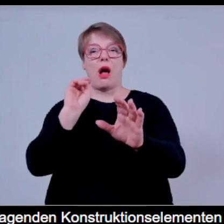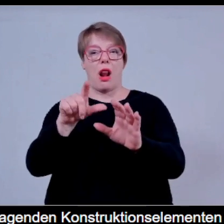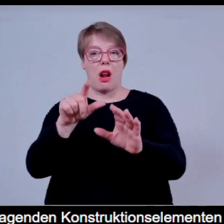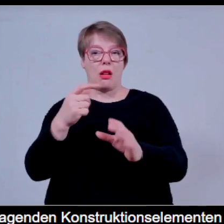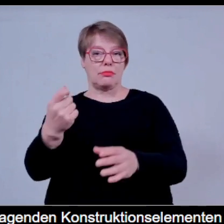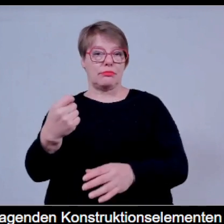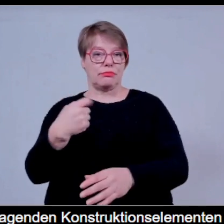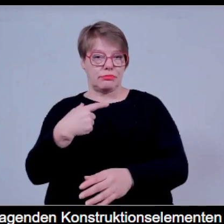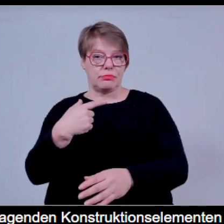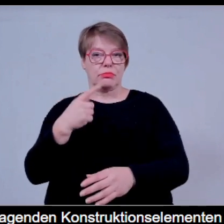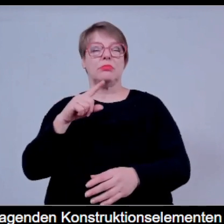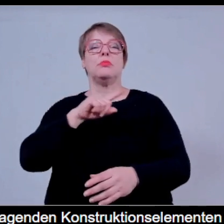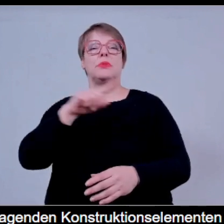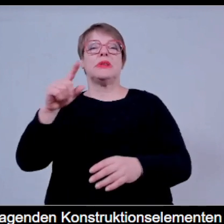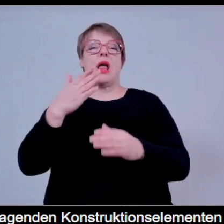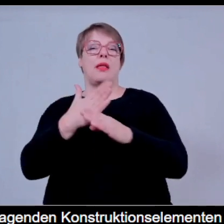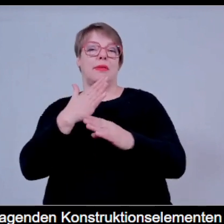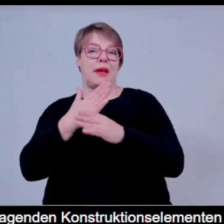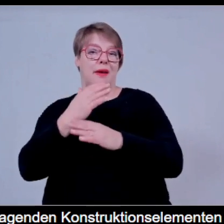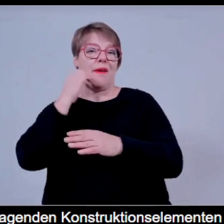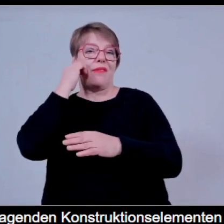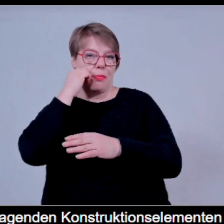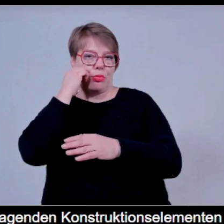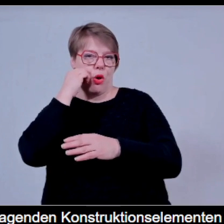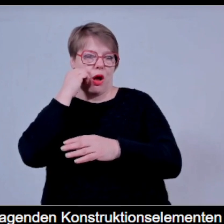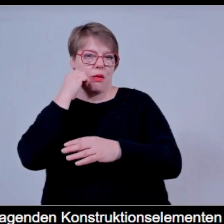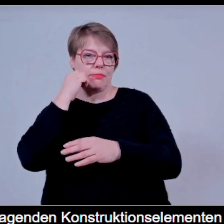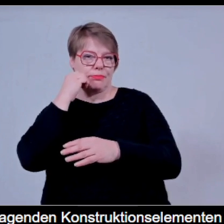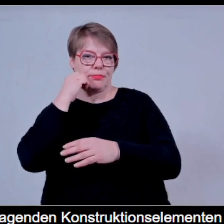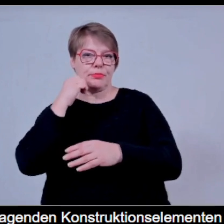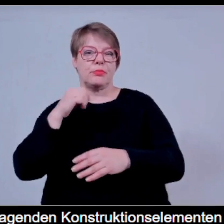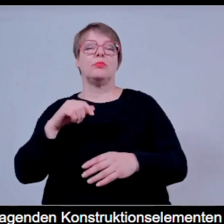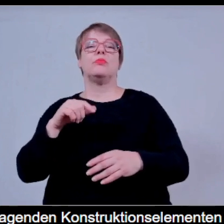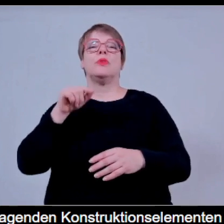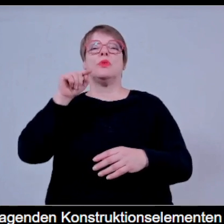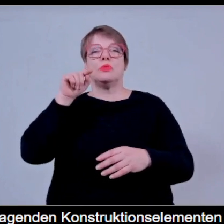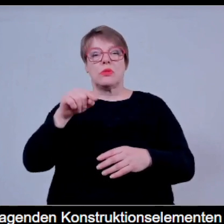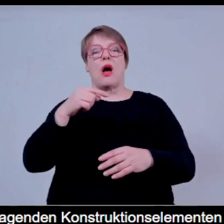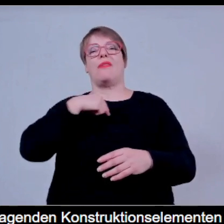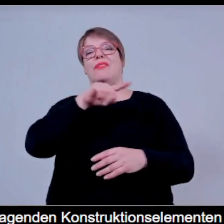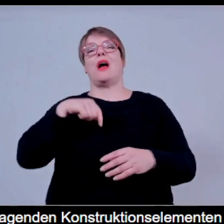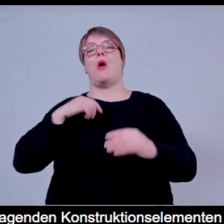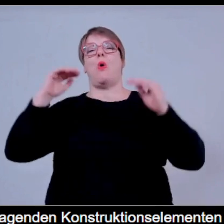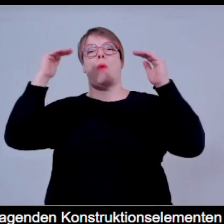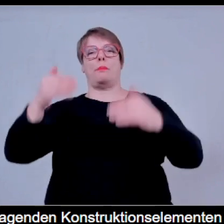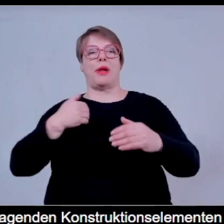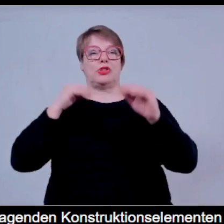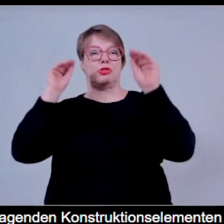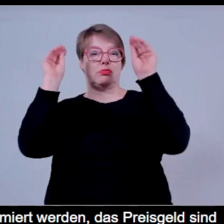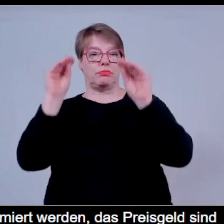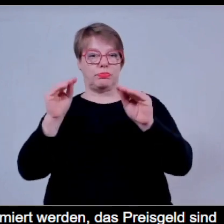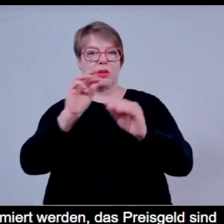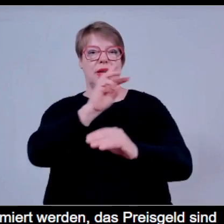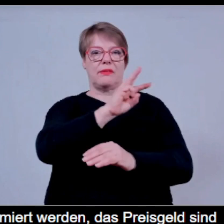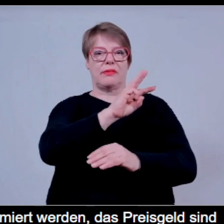da und dort gelesen, Münden wartet darauf. Wir haben ja zum 16. September in Graf gesetzt den sogenannten